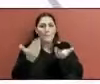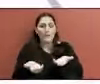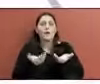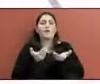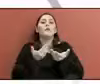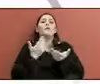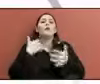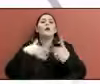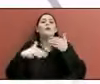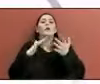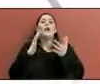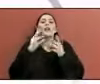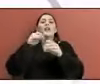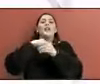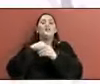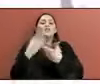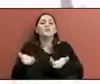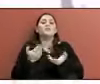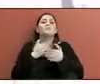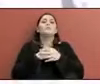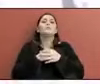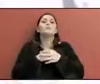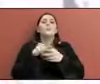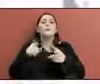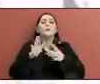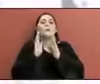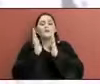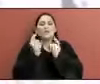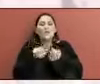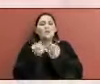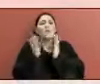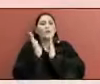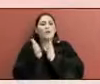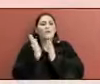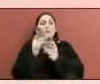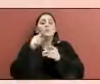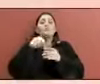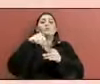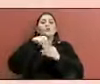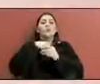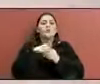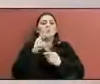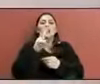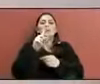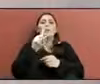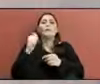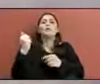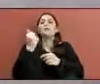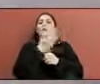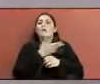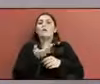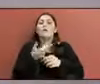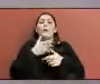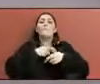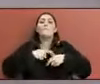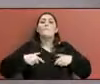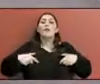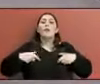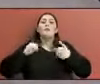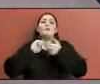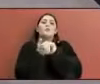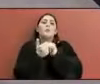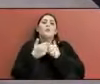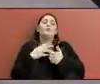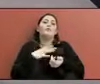anda kulüp faaliyetlerimiz, branş çalışmalarımız devam ediyor. Bunların içerisinde 21 tane milli sporcumuz var